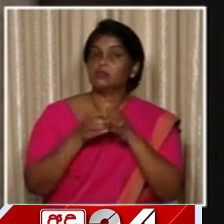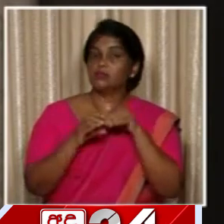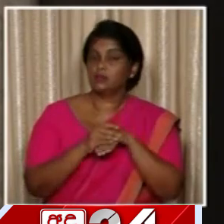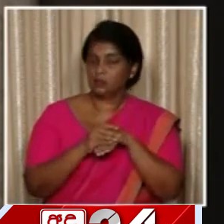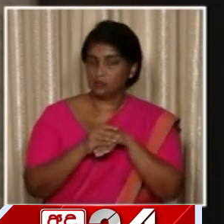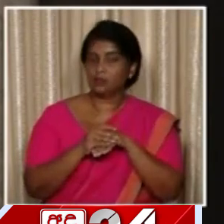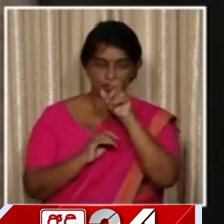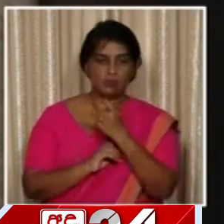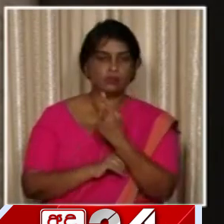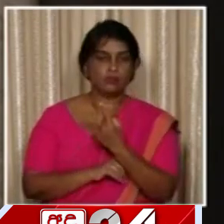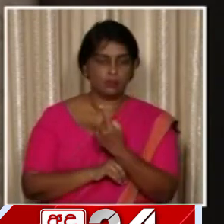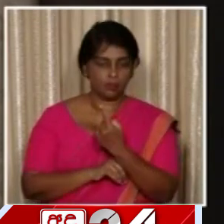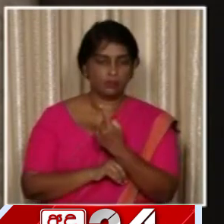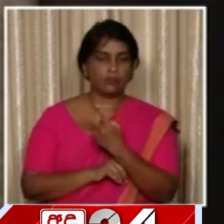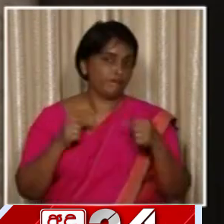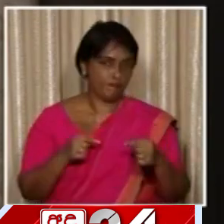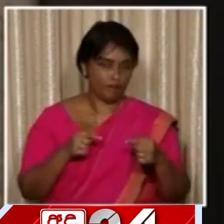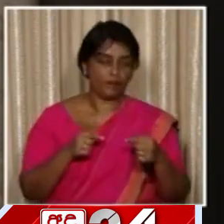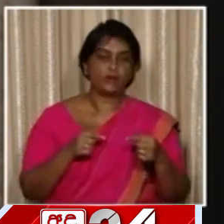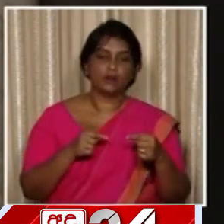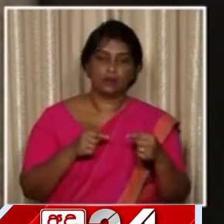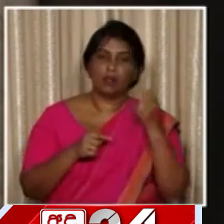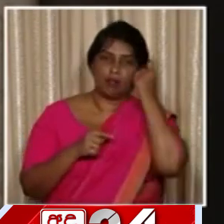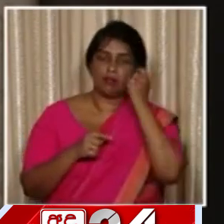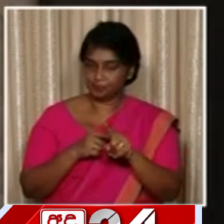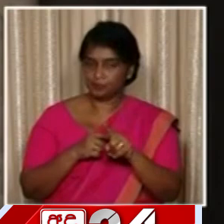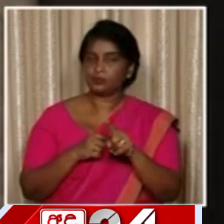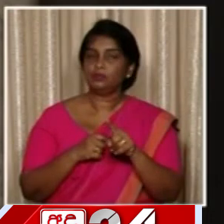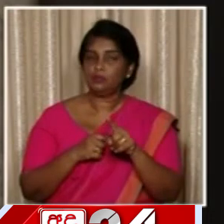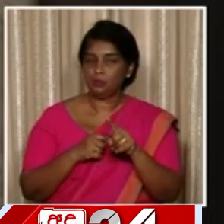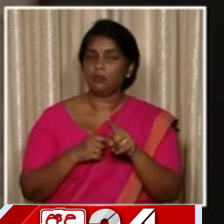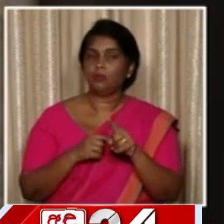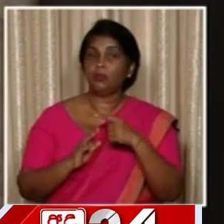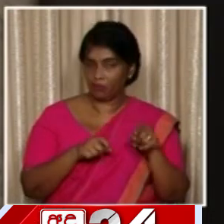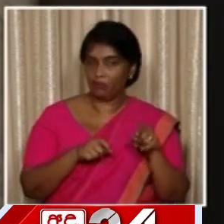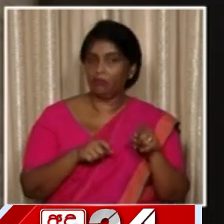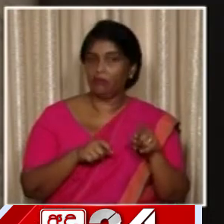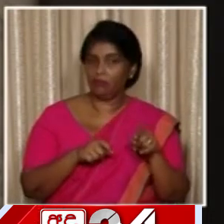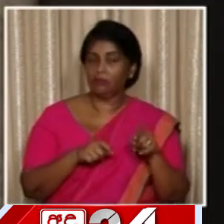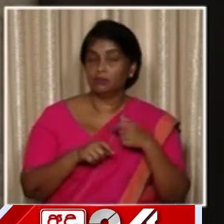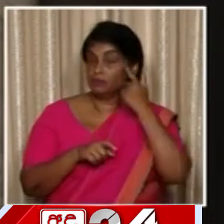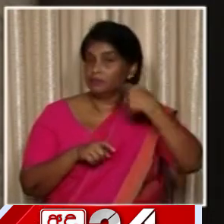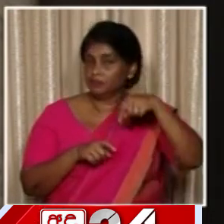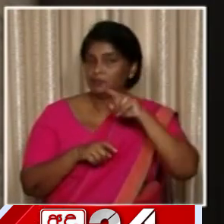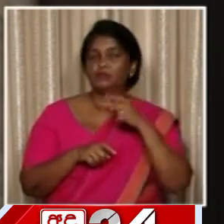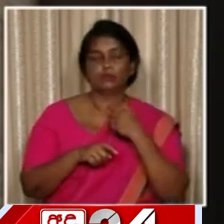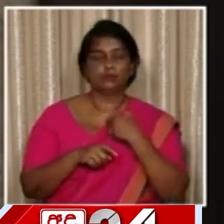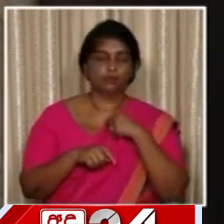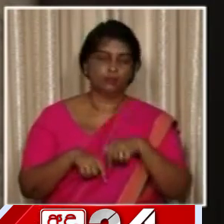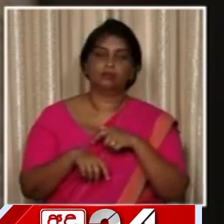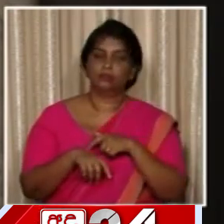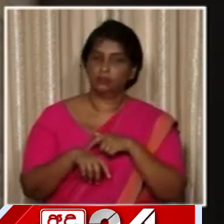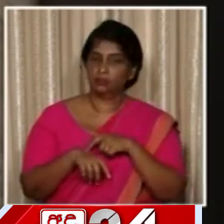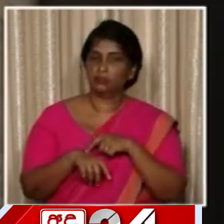ස්වභාවයේ සමාජිකයෙක් ඒට විරුද්ධව මතය පළ කරයි කියන එක රටේ ජනතාවගේ දැනගැනීම උදෙසා මම මේ